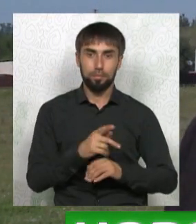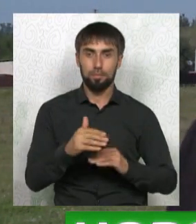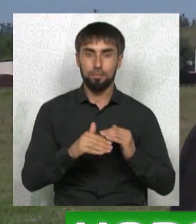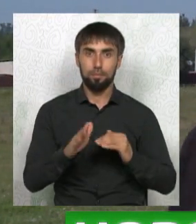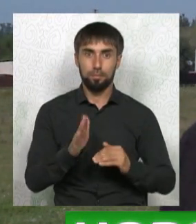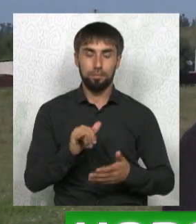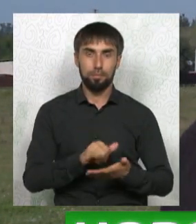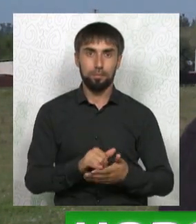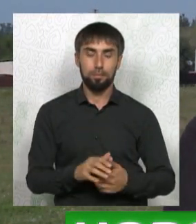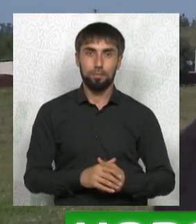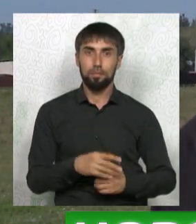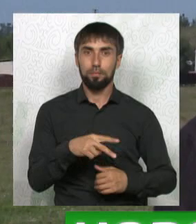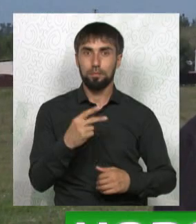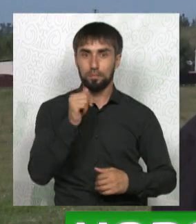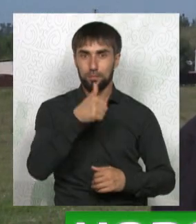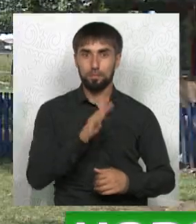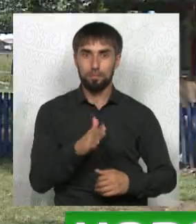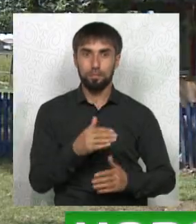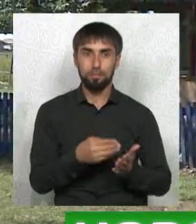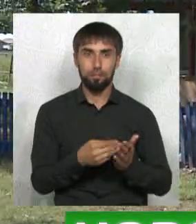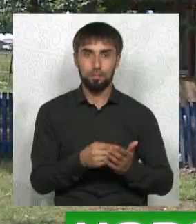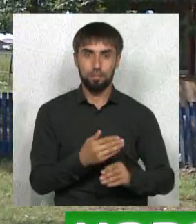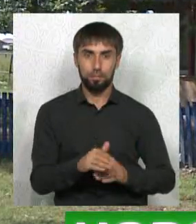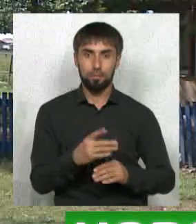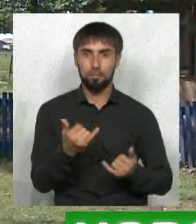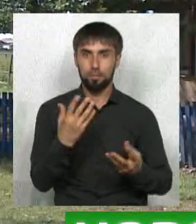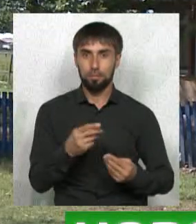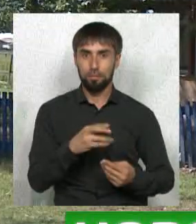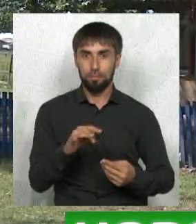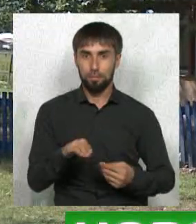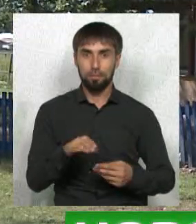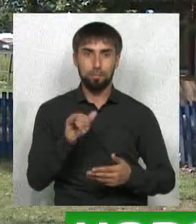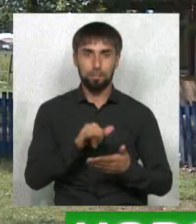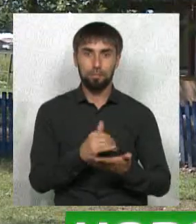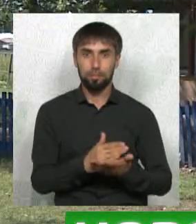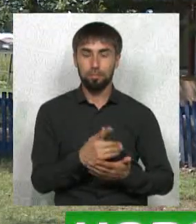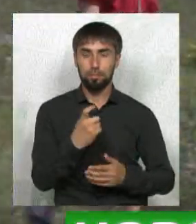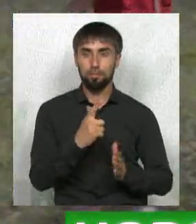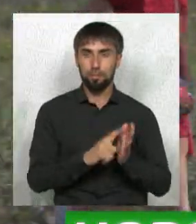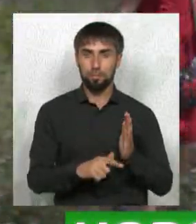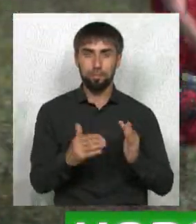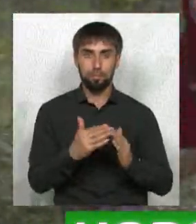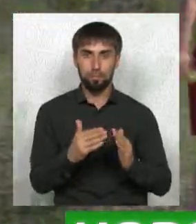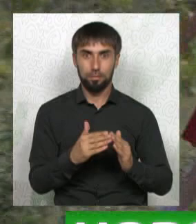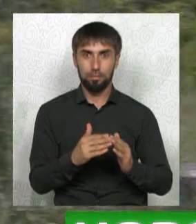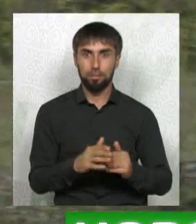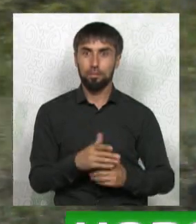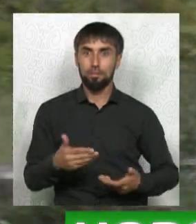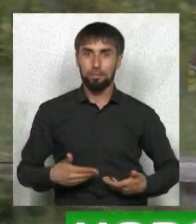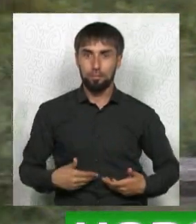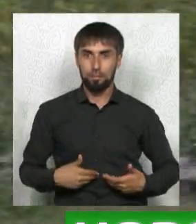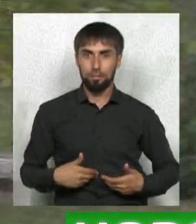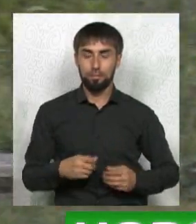будет расположена. В 2022 году будет финансирована. На сегодняшний день в Бердюрте расположены 170 домовладений.